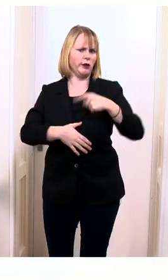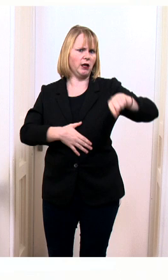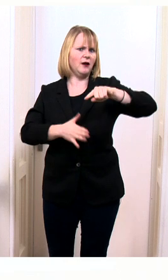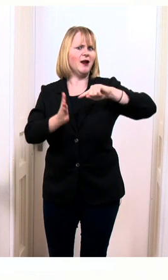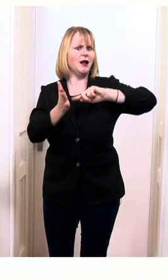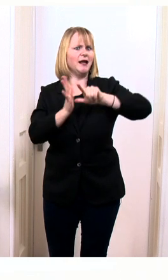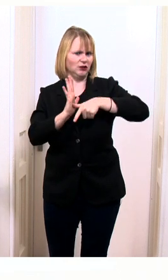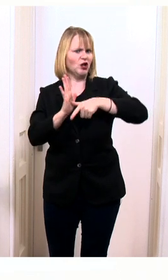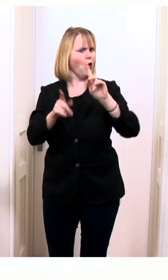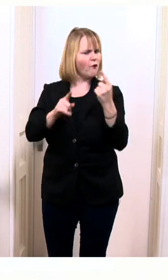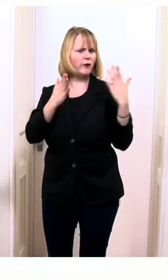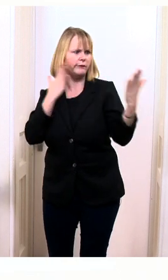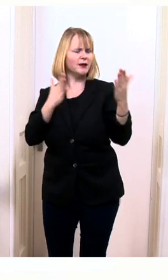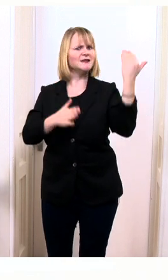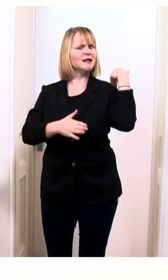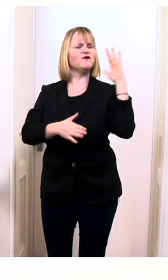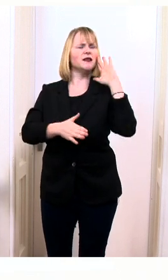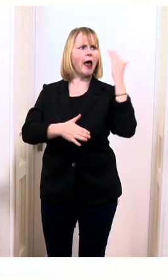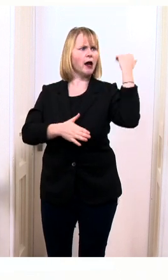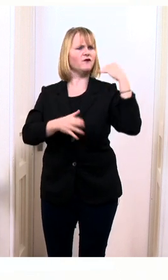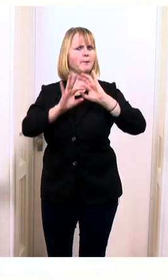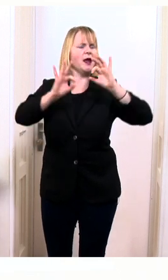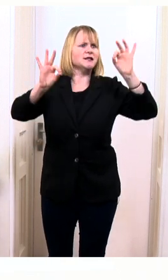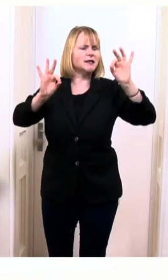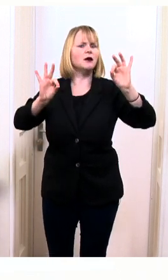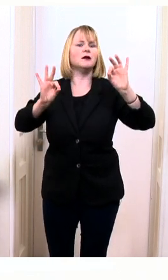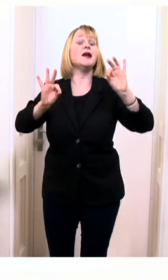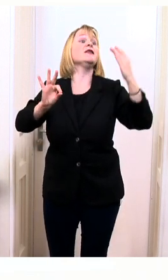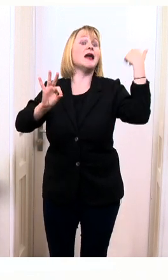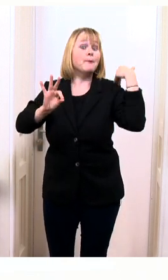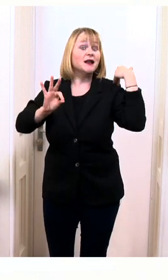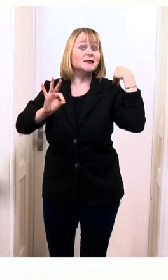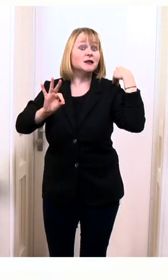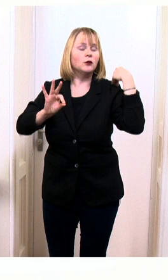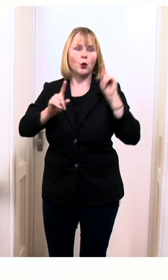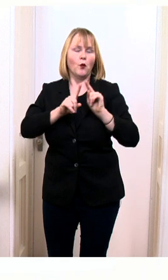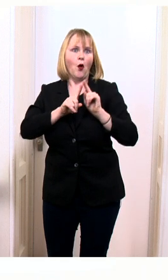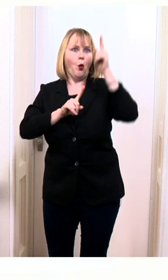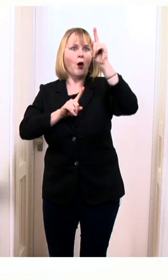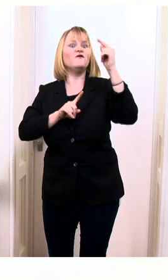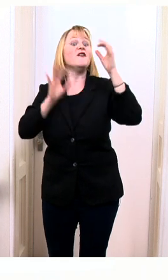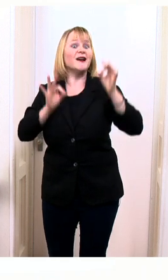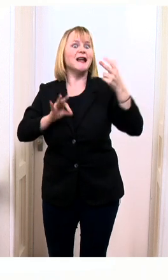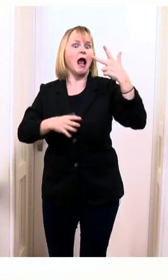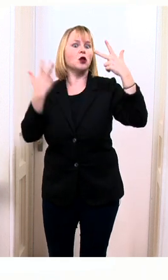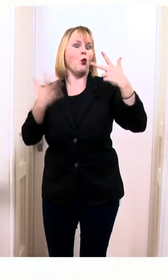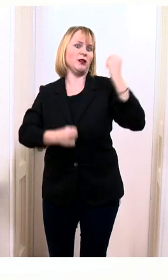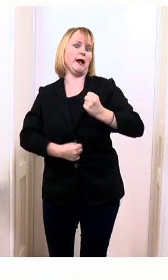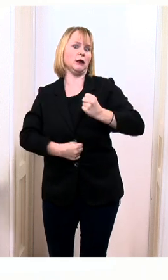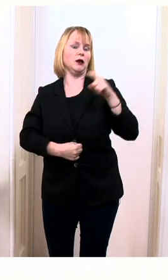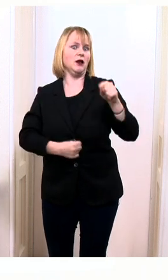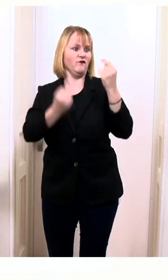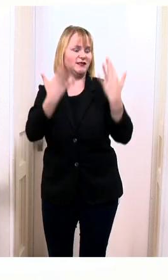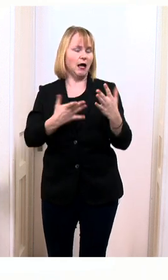Verbesserungen gesehen haben in den letzten Tagen und wir waren bei fast 800 im Peak. Das ist extrem.